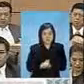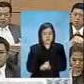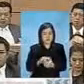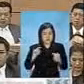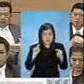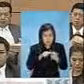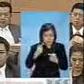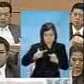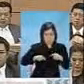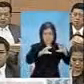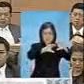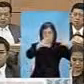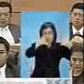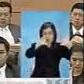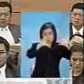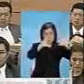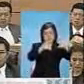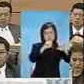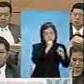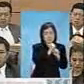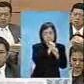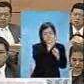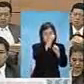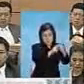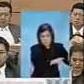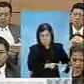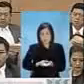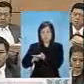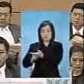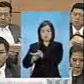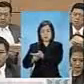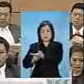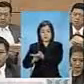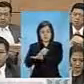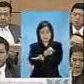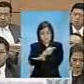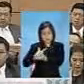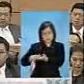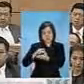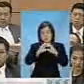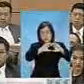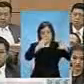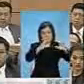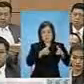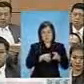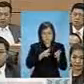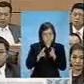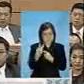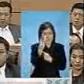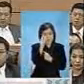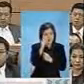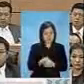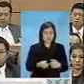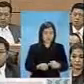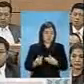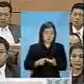านอัยการสูงสุดไปโดยปริยายทันทีก็ถ้าบอกว่าให้ยื่นได้สองทางยื่นอัยการได้ด้วยยื่นศาลได้ด้วย